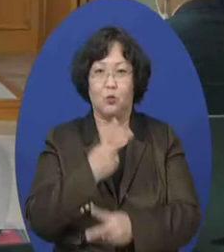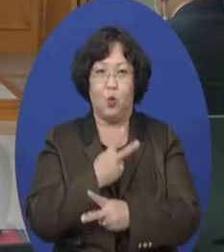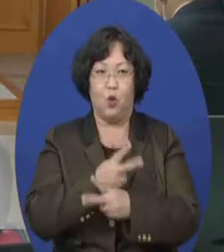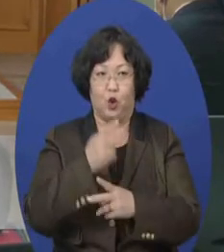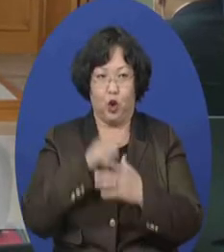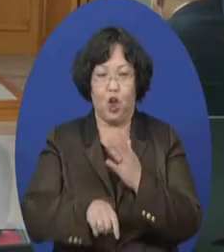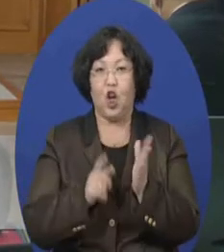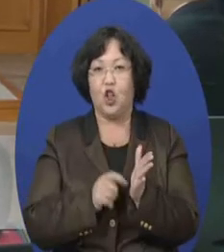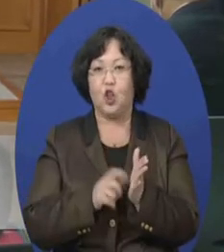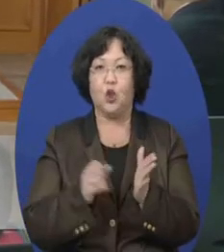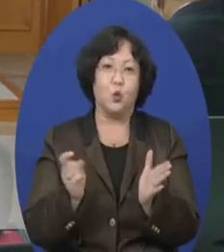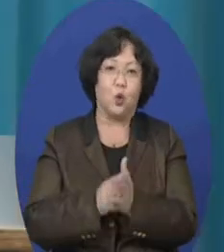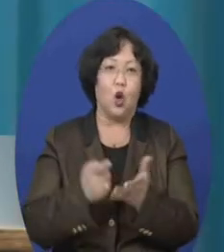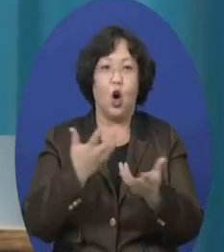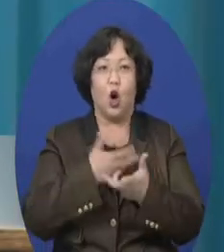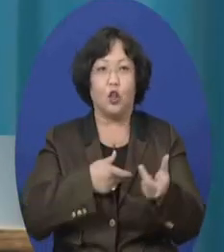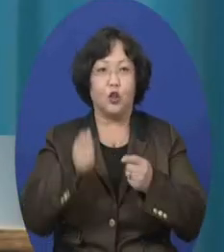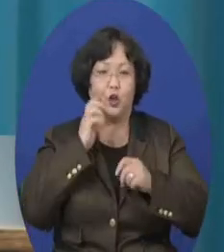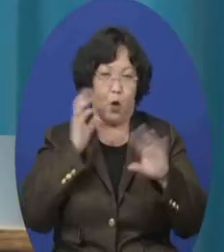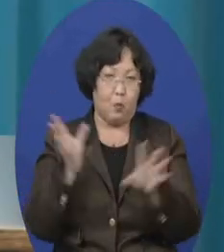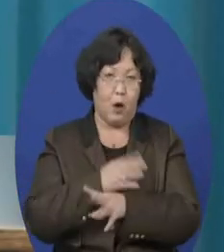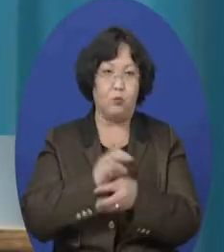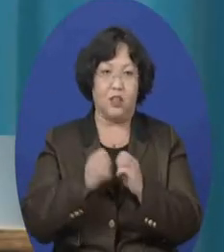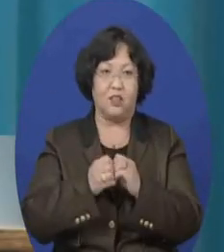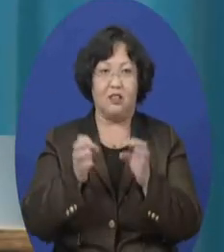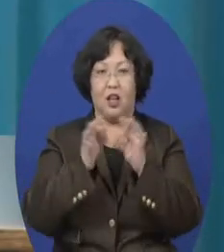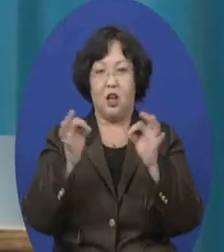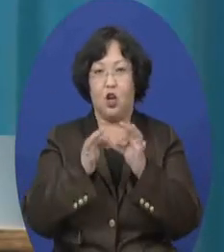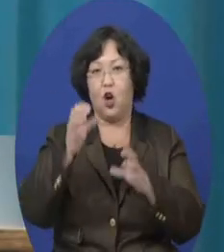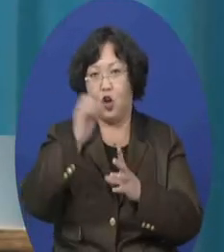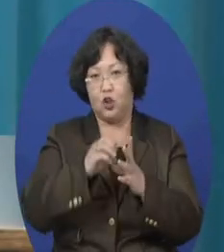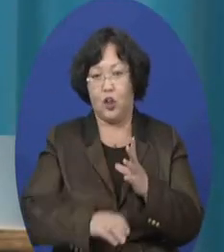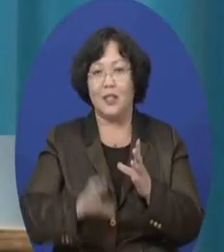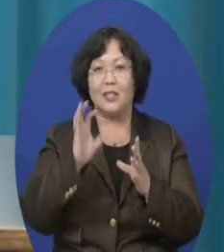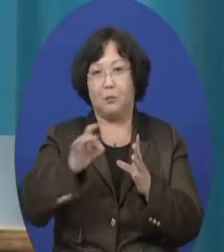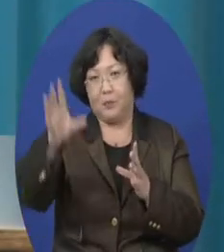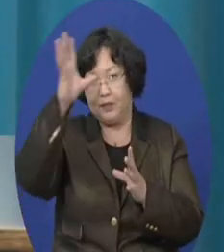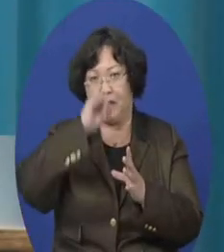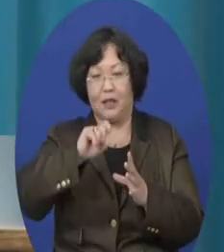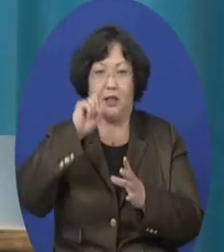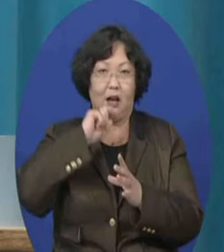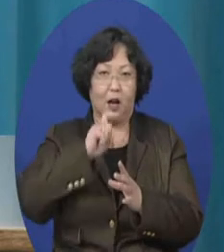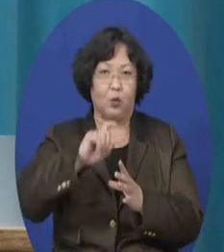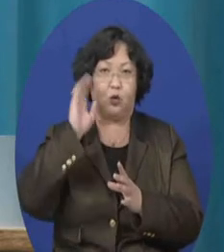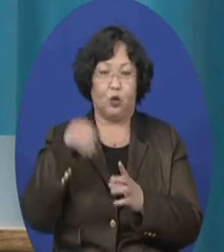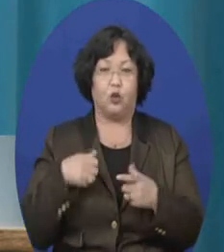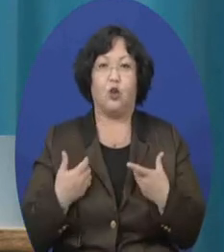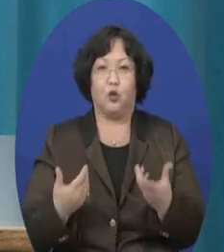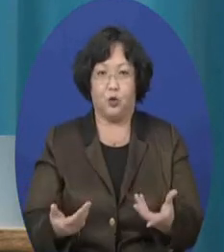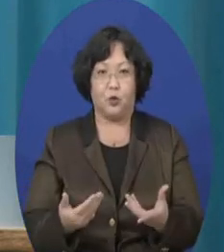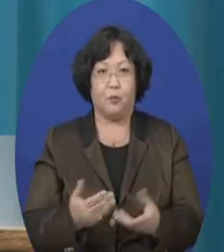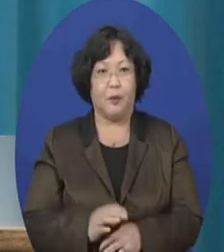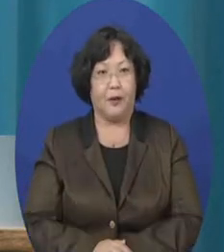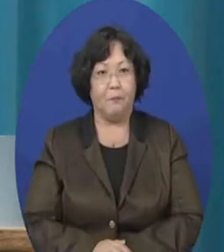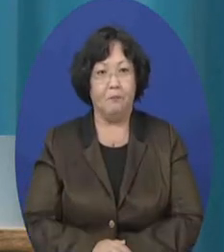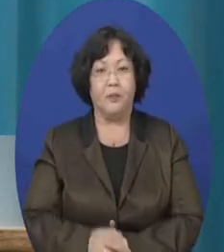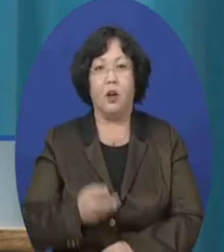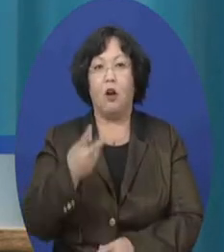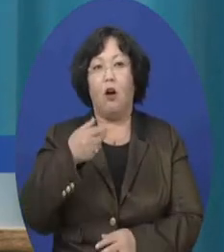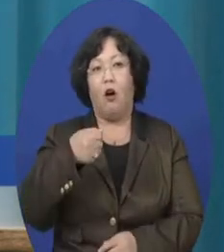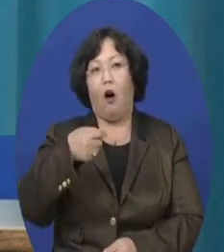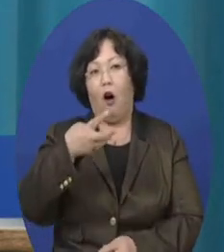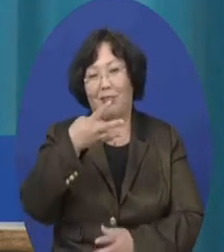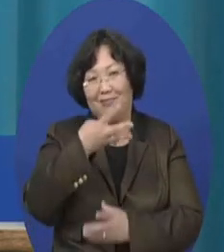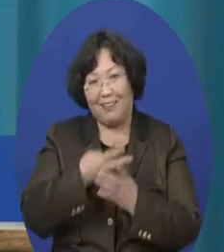найруулгад шаардлагатад байсан маш олон зохицуулалтыг тусгасан гэдгийг салбарын сайд тодорхойллоо. Олон дохиргоц тэтгэврийн тогтолцоог нэвтрүүлэх,